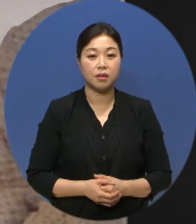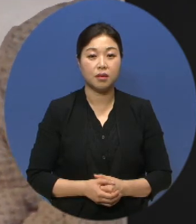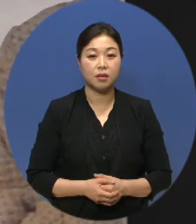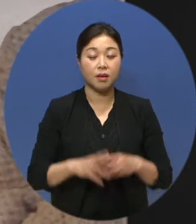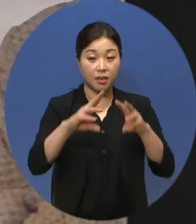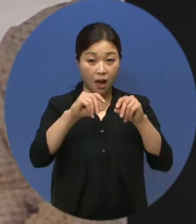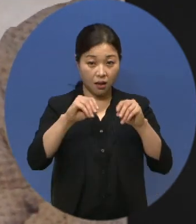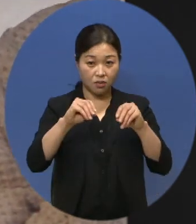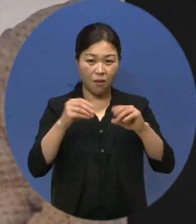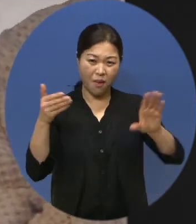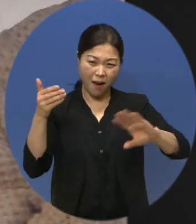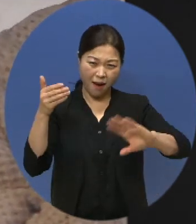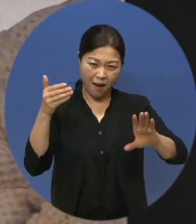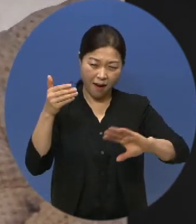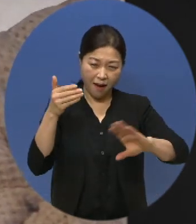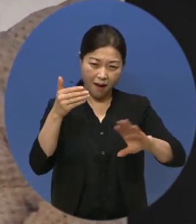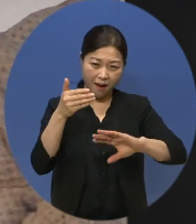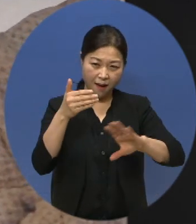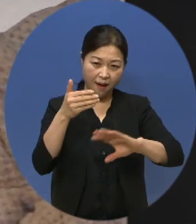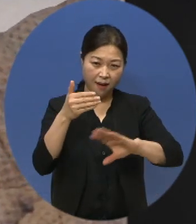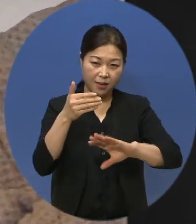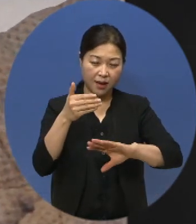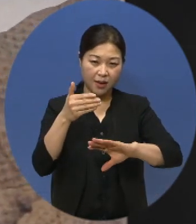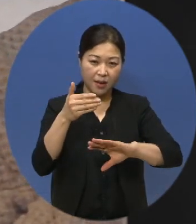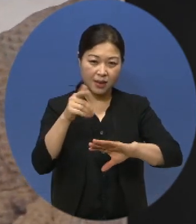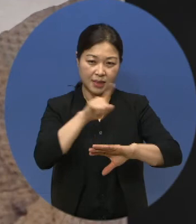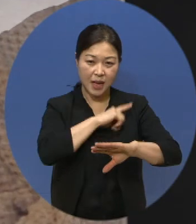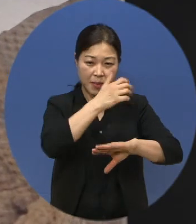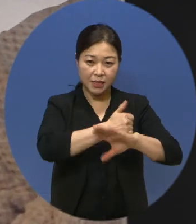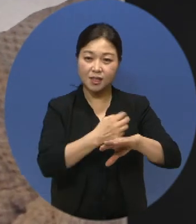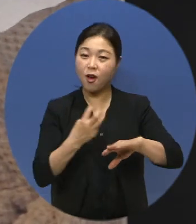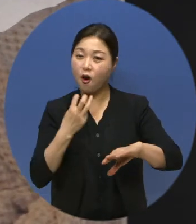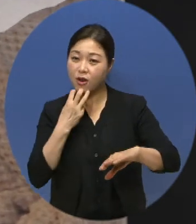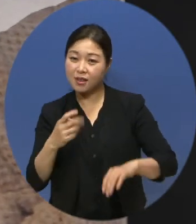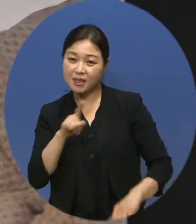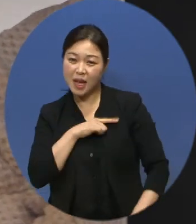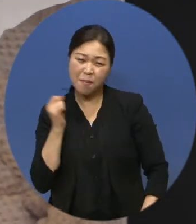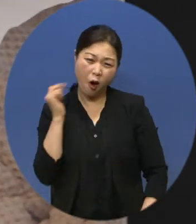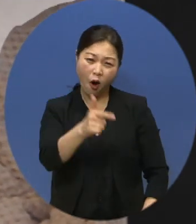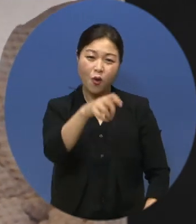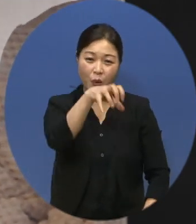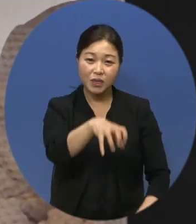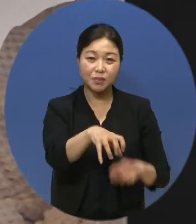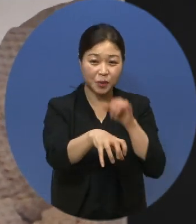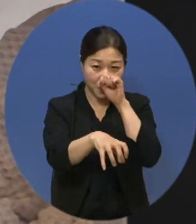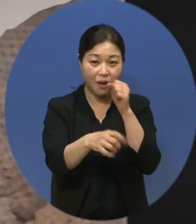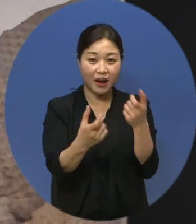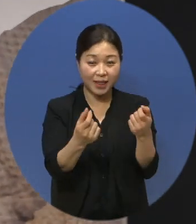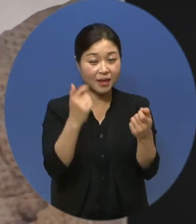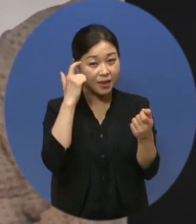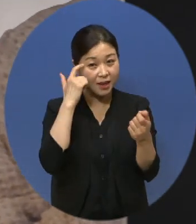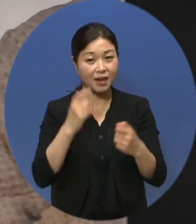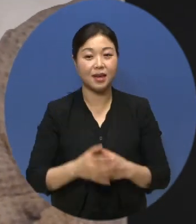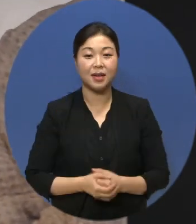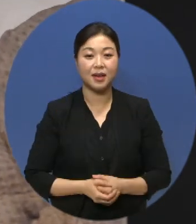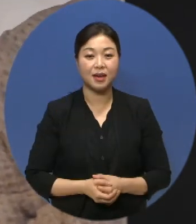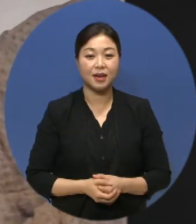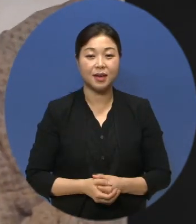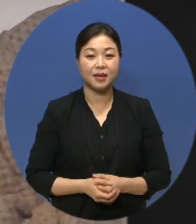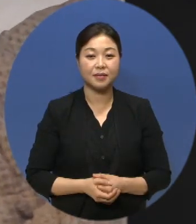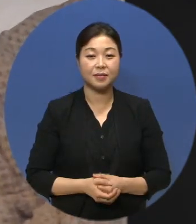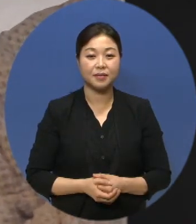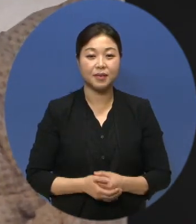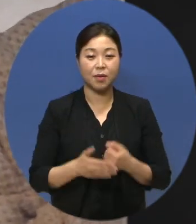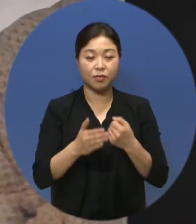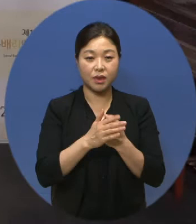거리 중에서 좀 최대한 서울에서 멀 곳이었으면 좋겠다라고 생각을 했어요. 그래서